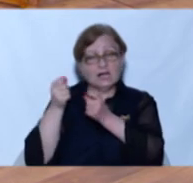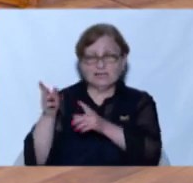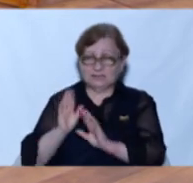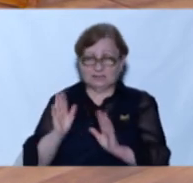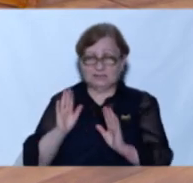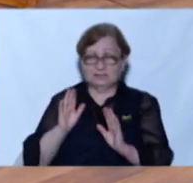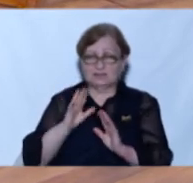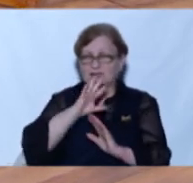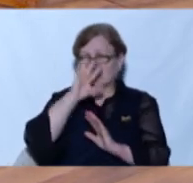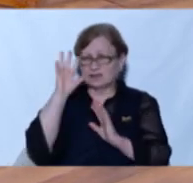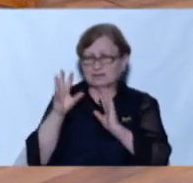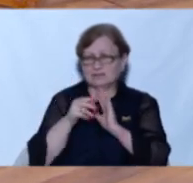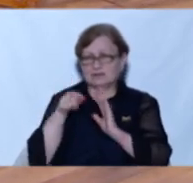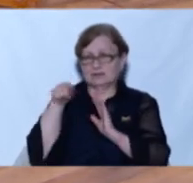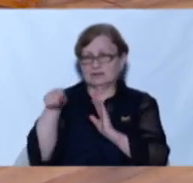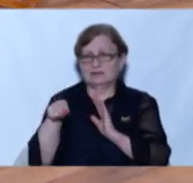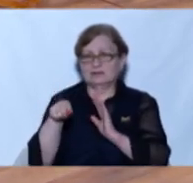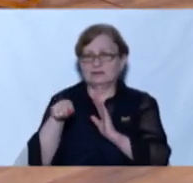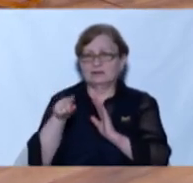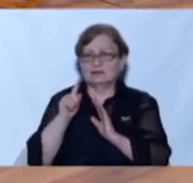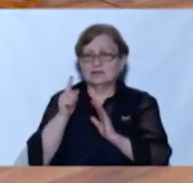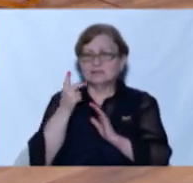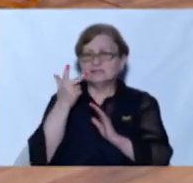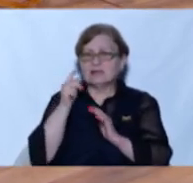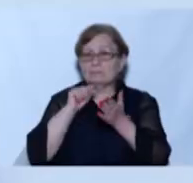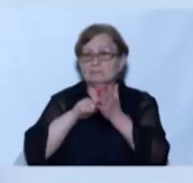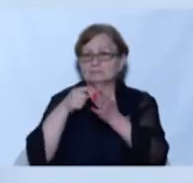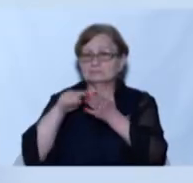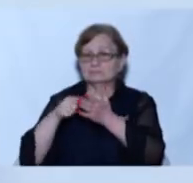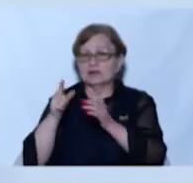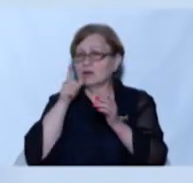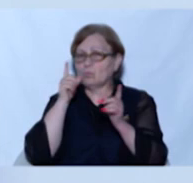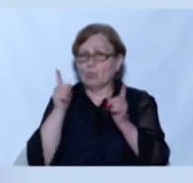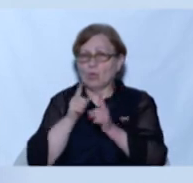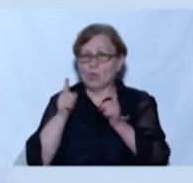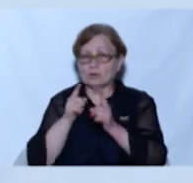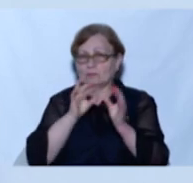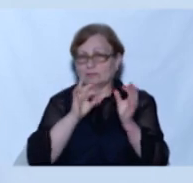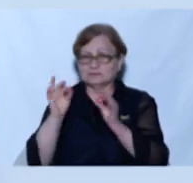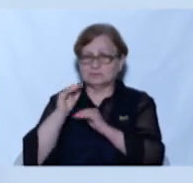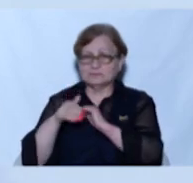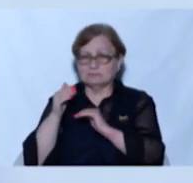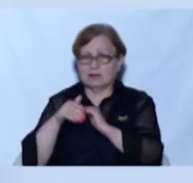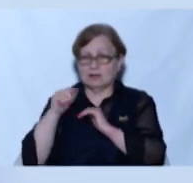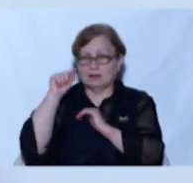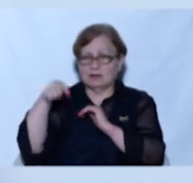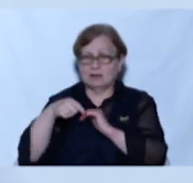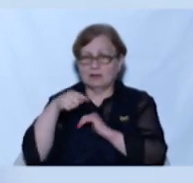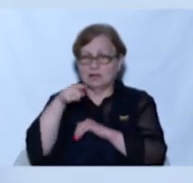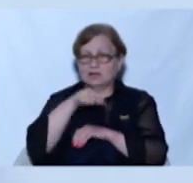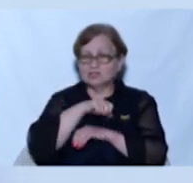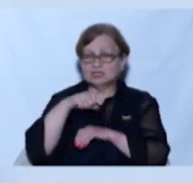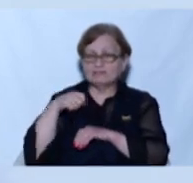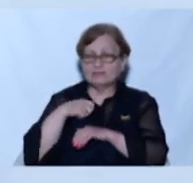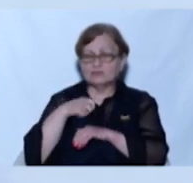არის. ყველაფერ იმას, რასაც სამწერტილების მოკლე ფრაზების უკან მალავს, ეს შენ